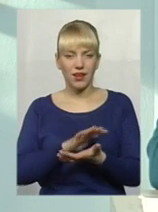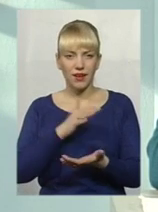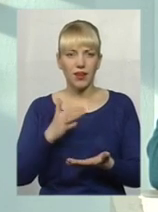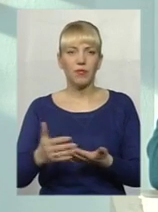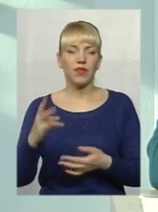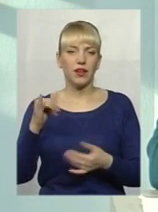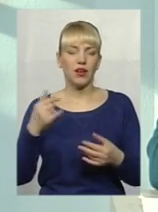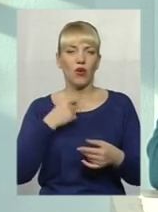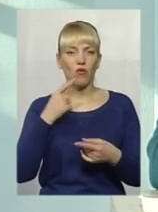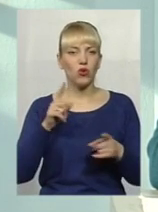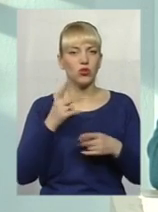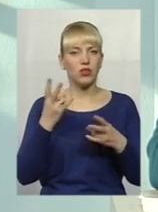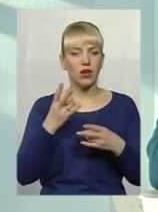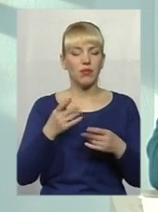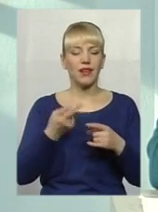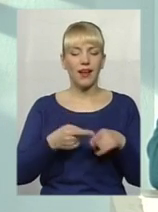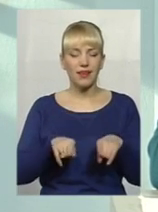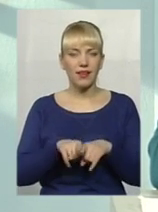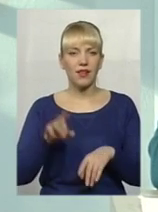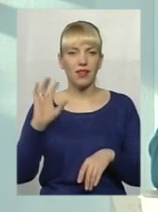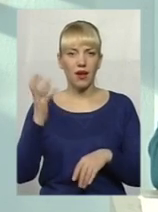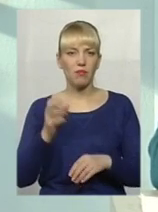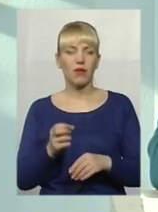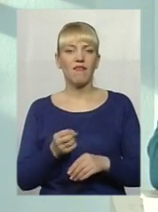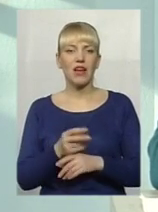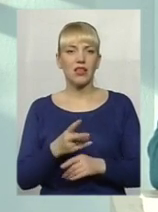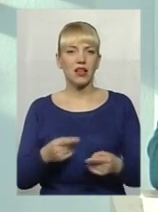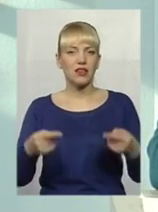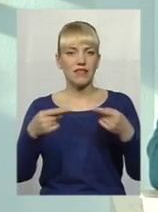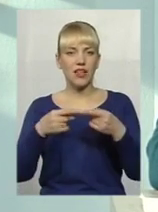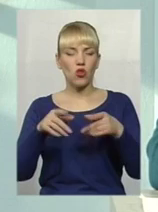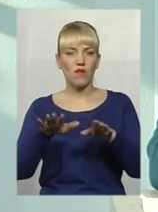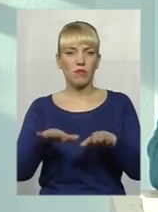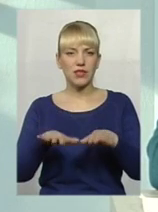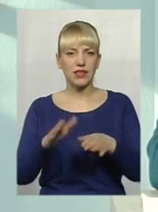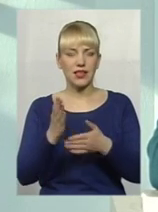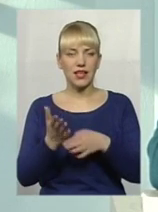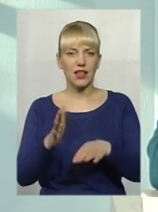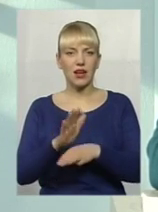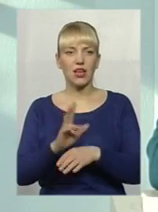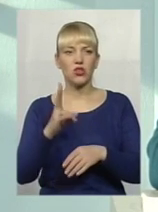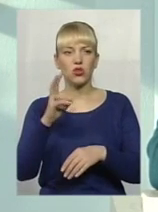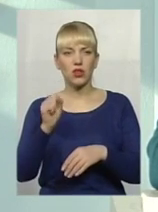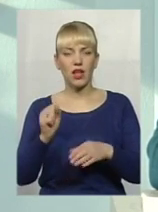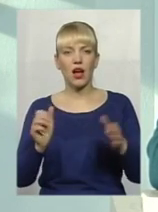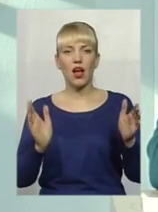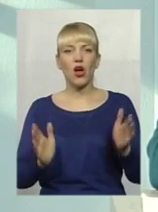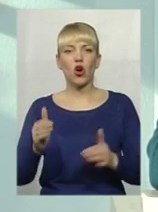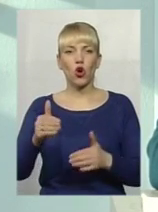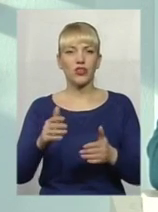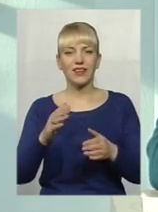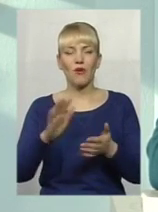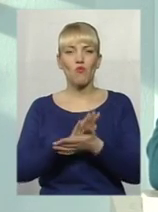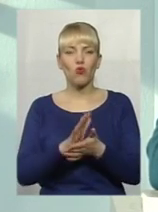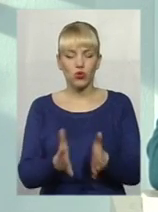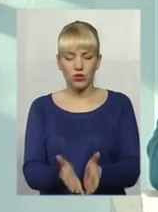в встановлених місцях. Наприклад, є постанова Мінрегіонбуду, наказ, що мають на контейнерних площадках стояти контейнери